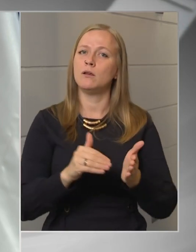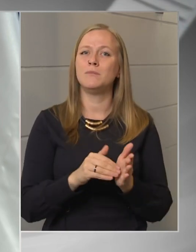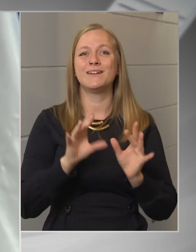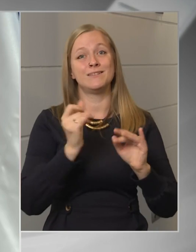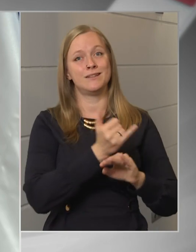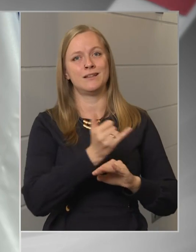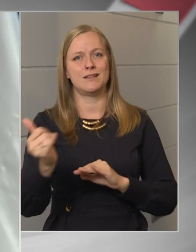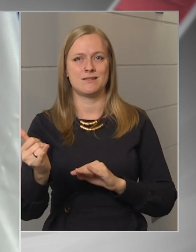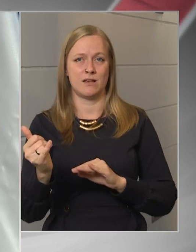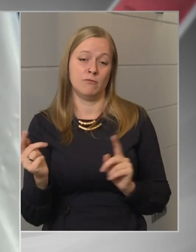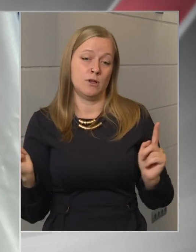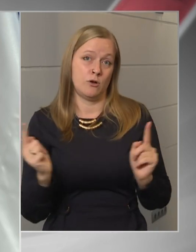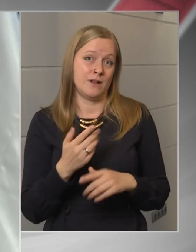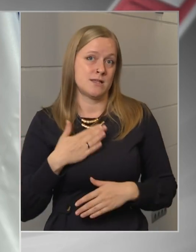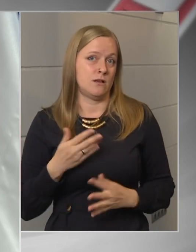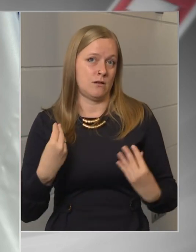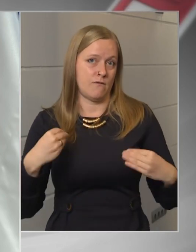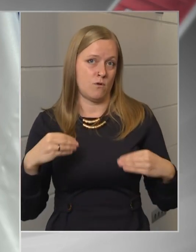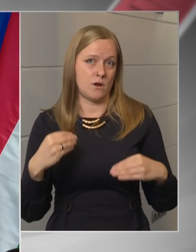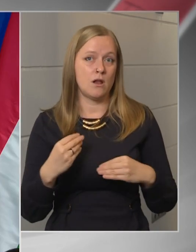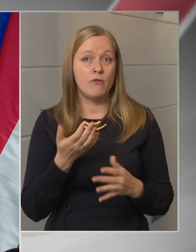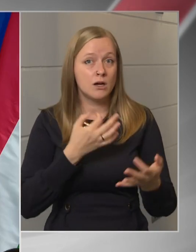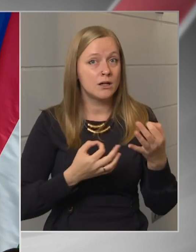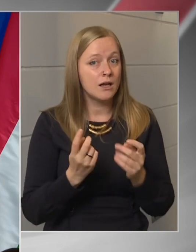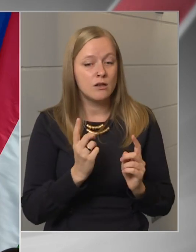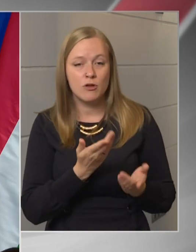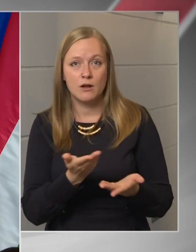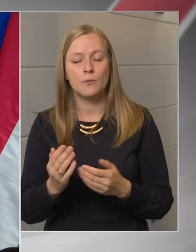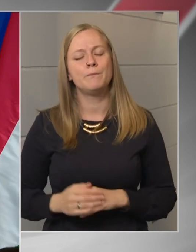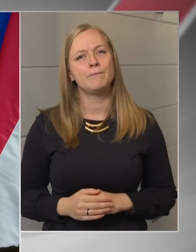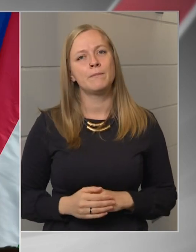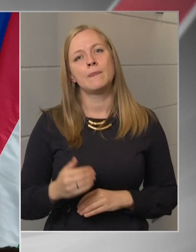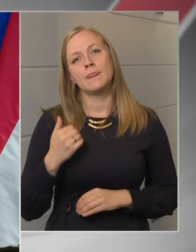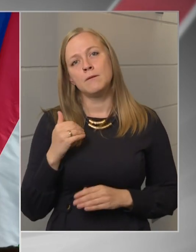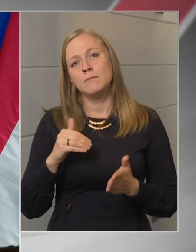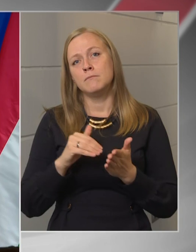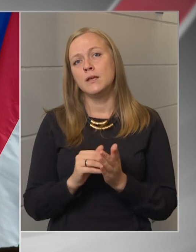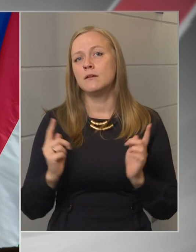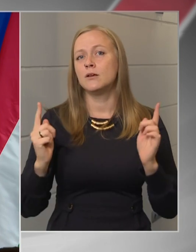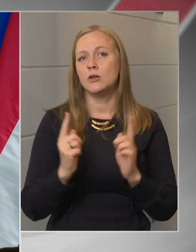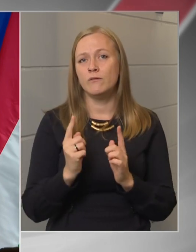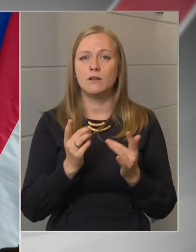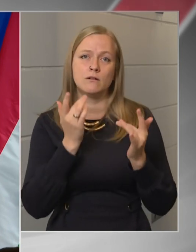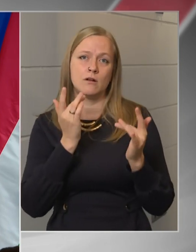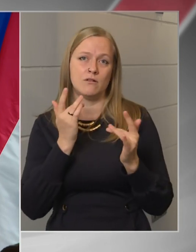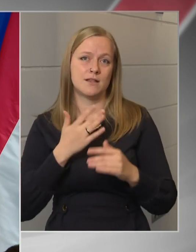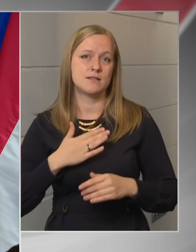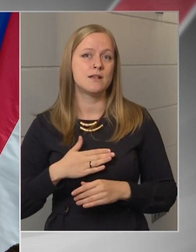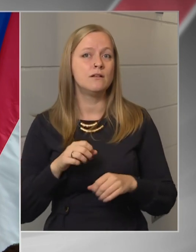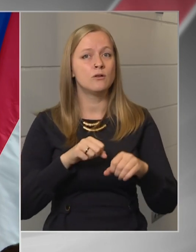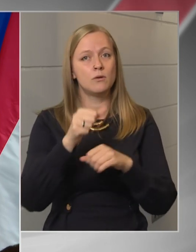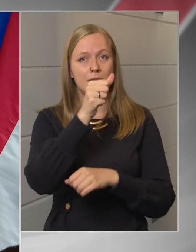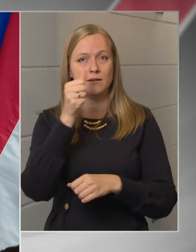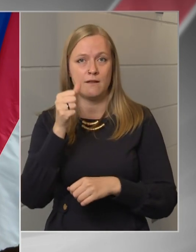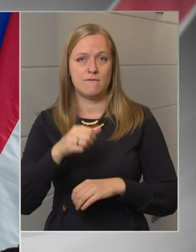Röviden ezekről szerettem volna beszámolni, és ha vannak kérdések, akkor állok rendelkezésre. És én még röviden egy gratulációt szeretnék a kormány